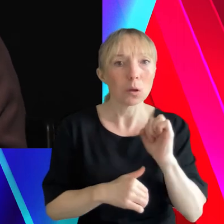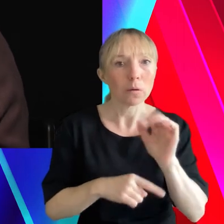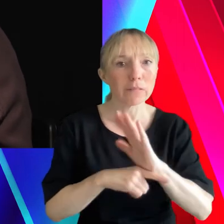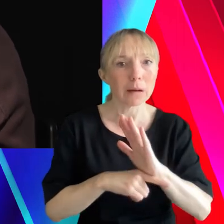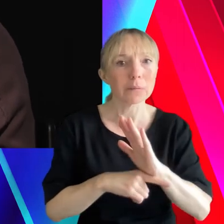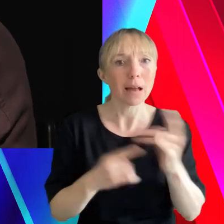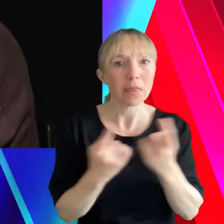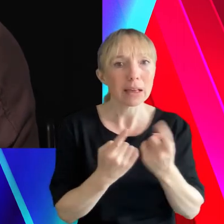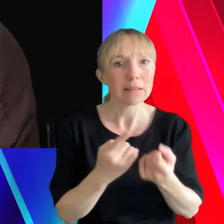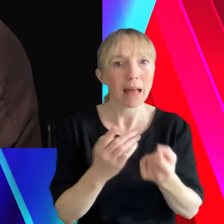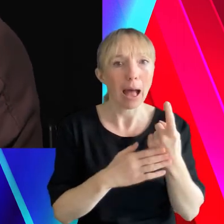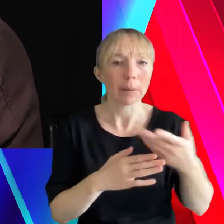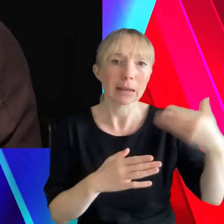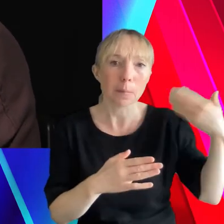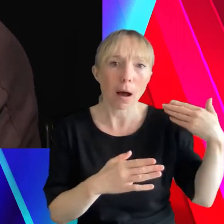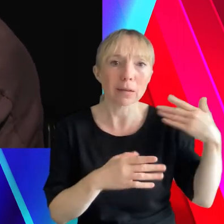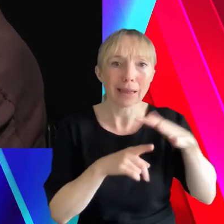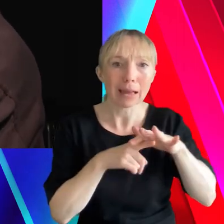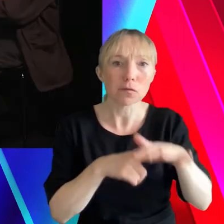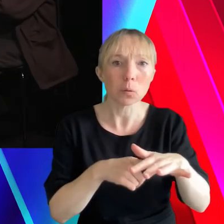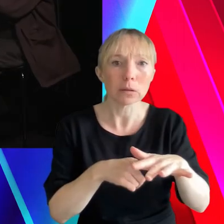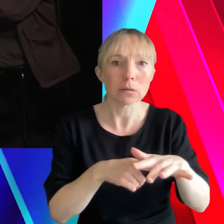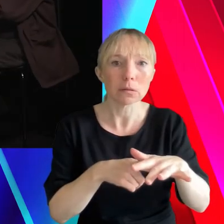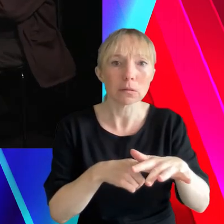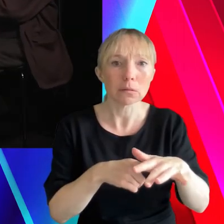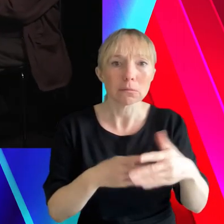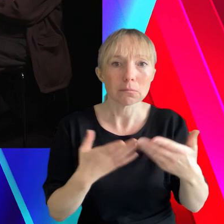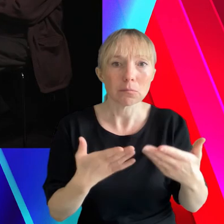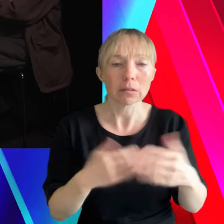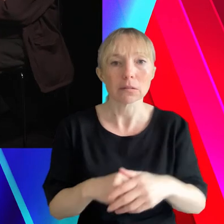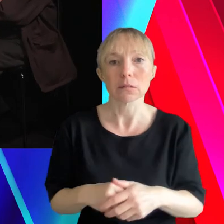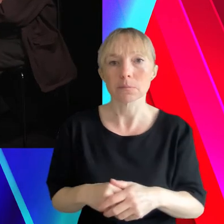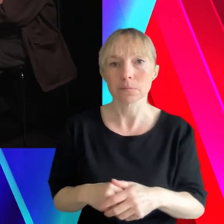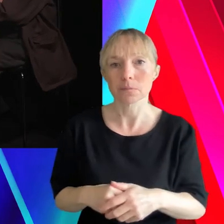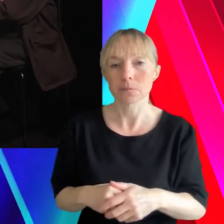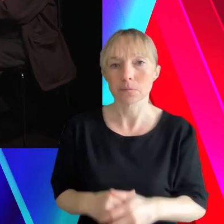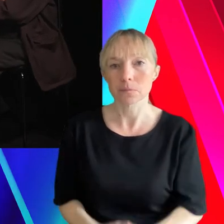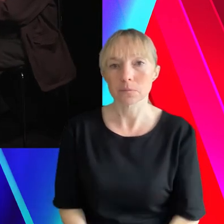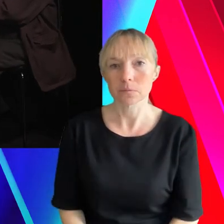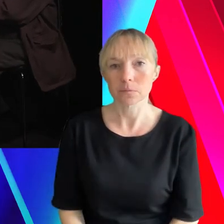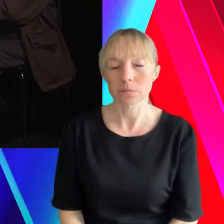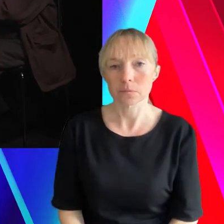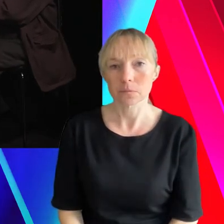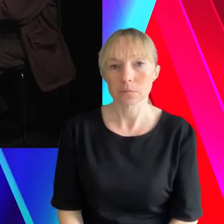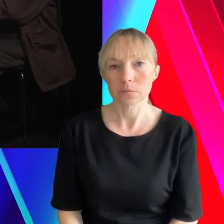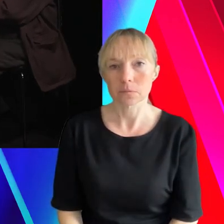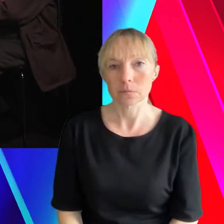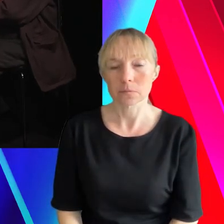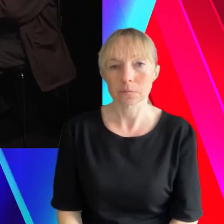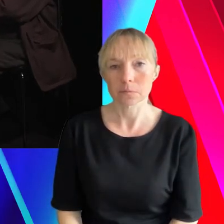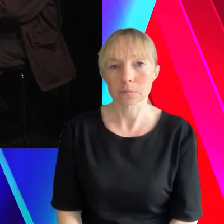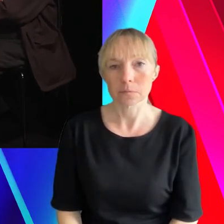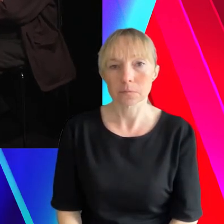in the past inform. Do you want to talk about that a bit? یکی از چیزهایی که از بعد از فیلم جدایی ذهنم